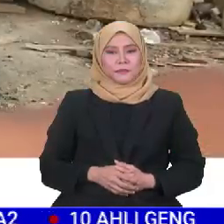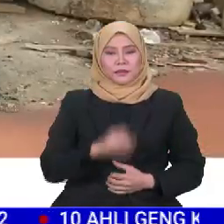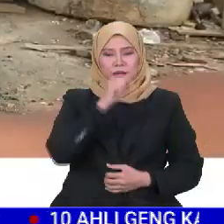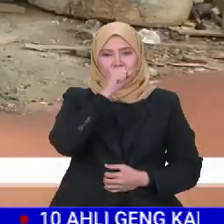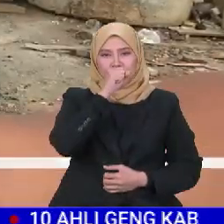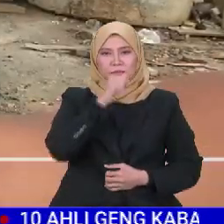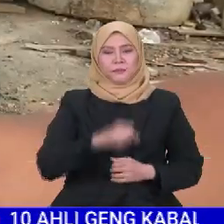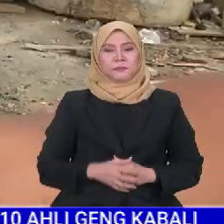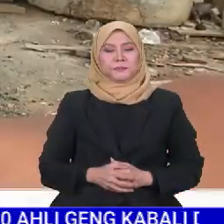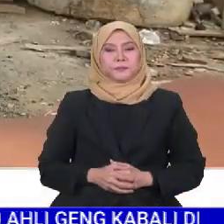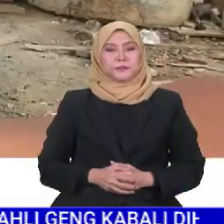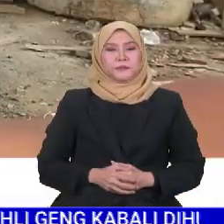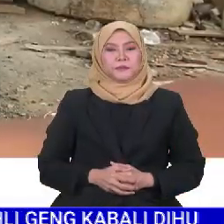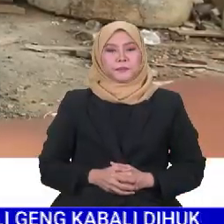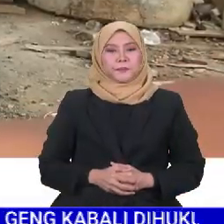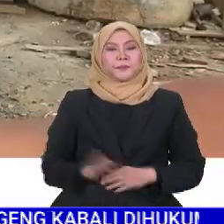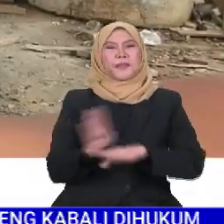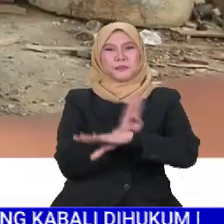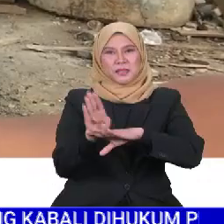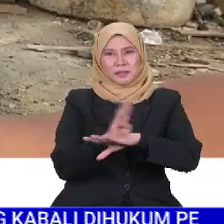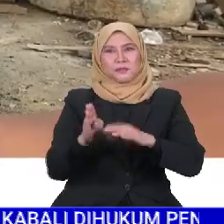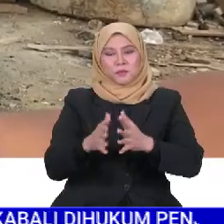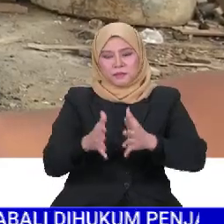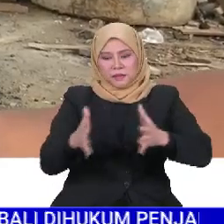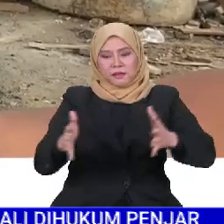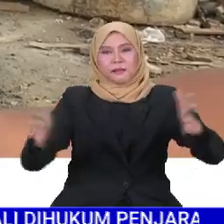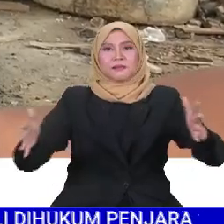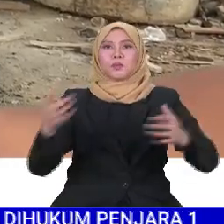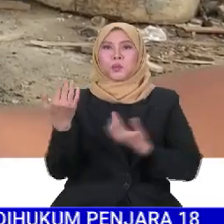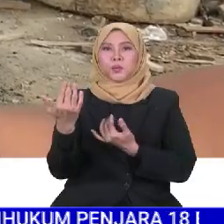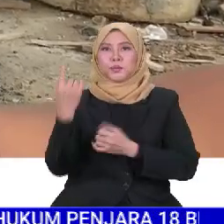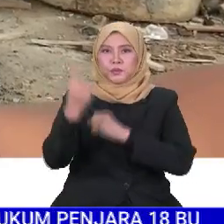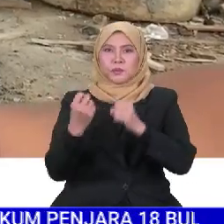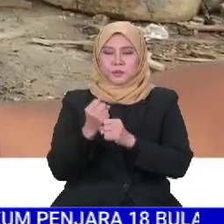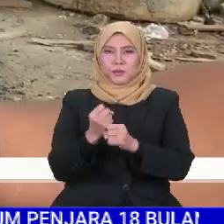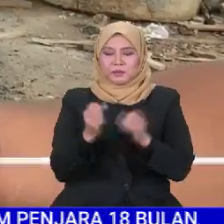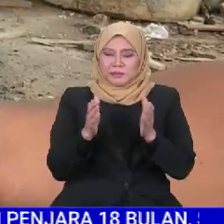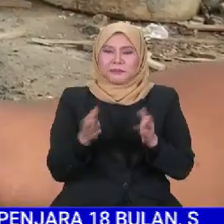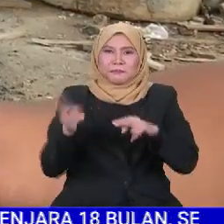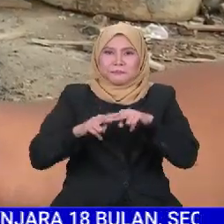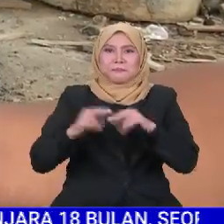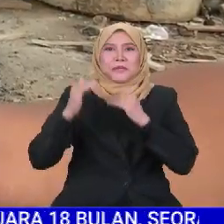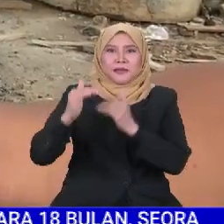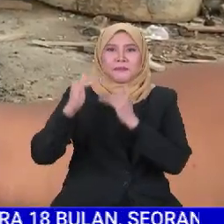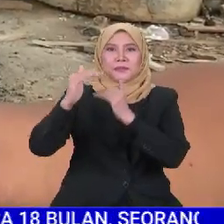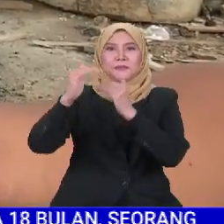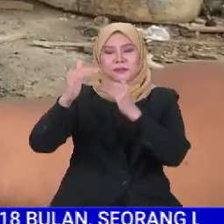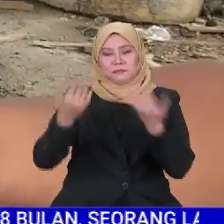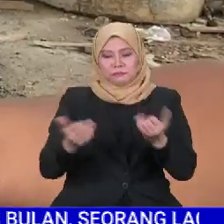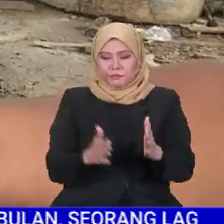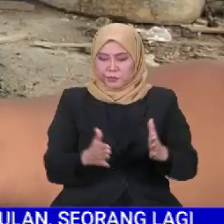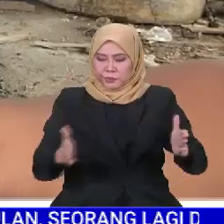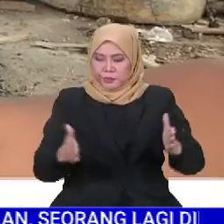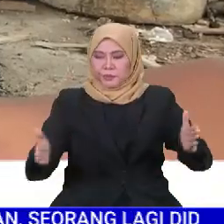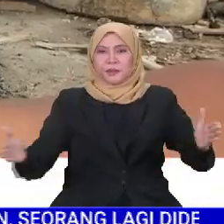Memang kita nak akan datang, memang kita boleh nak besar lagi, tapi masa setahun kita boleh naik ni, banyak ni, banyak ni kita boleh buat. Kita boleh dalam masa